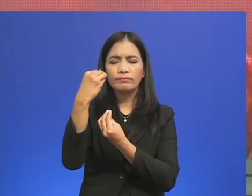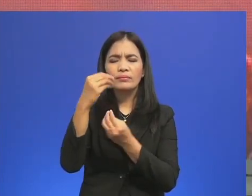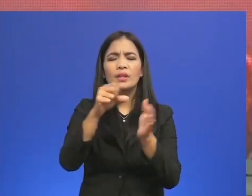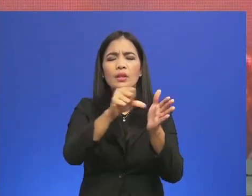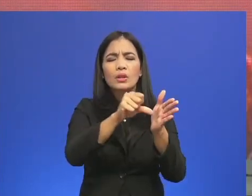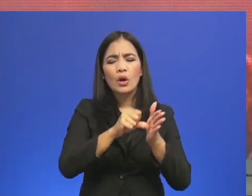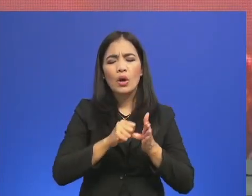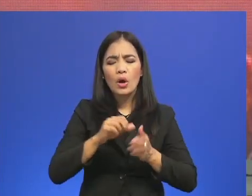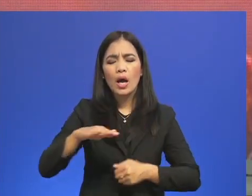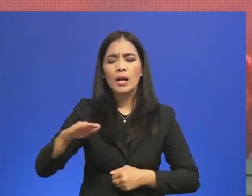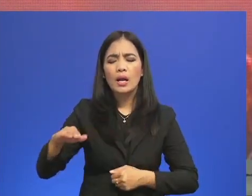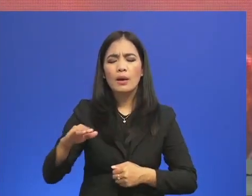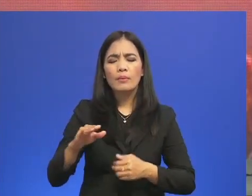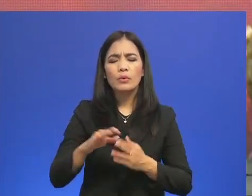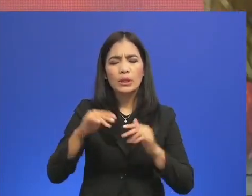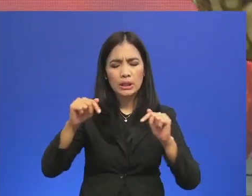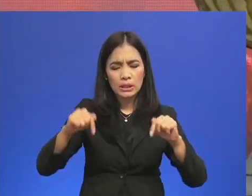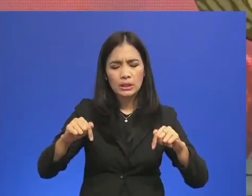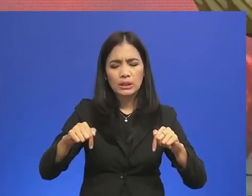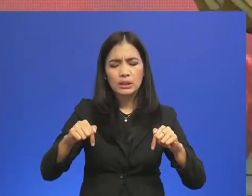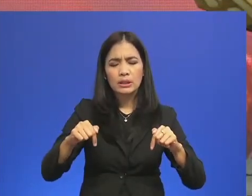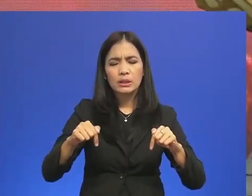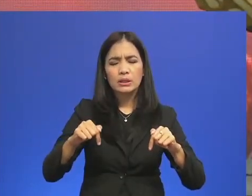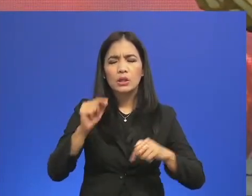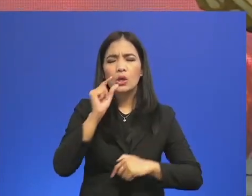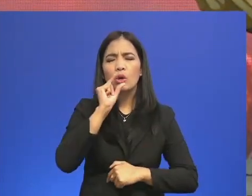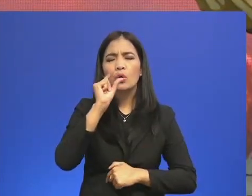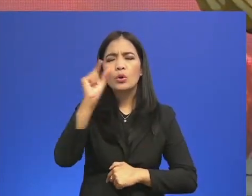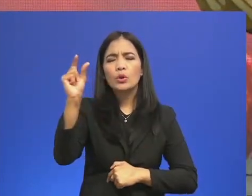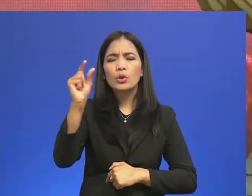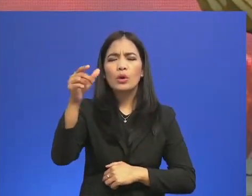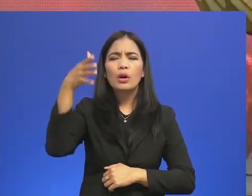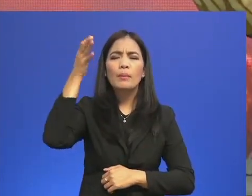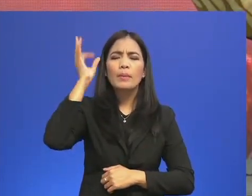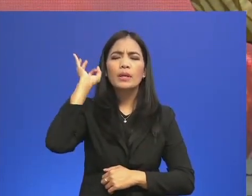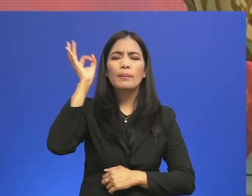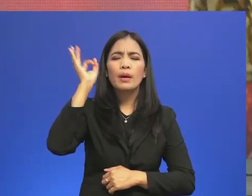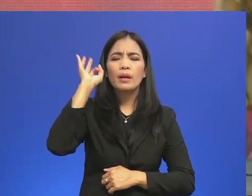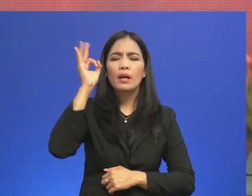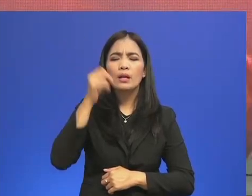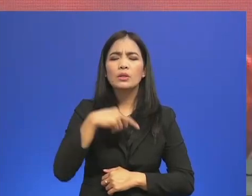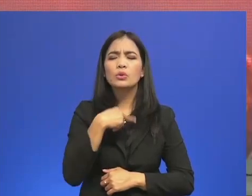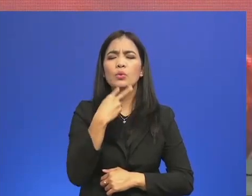Tolonglah anak-Mu ini untuk menyampaikan suara-Mu.